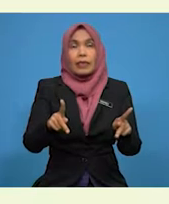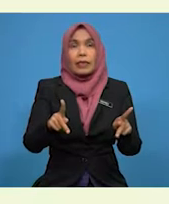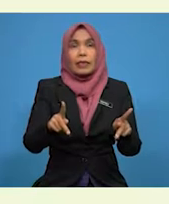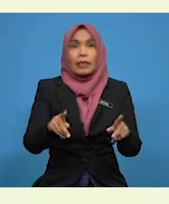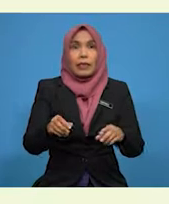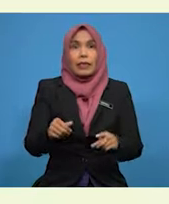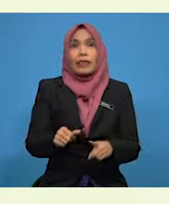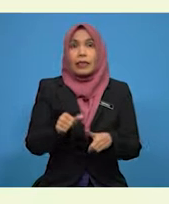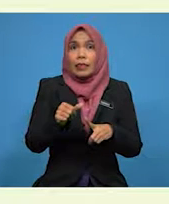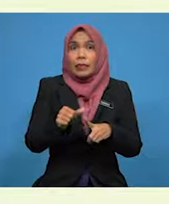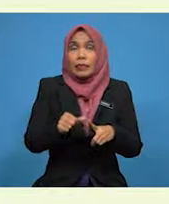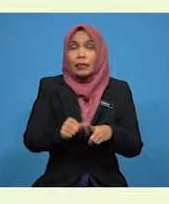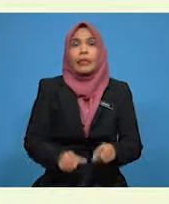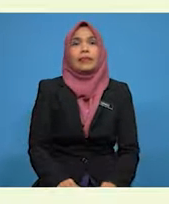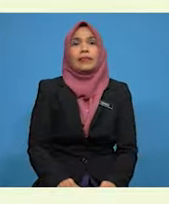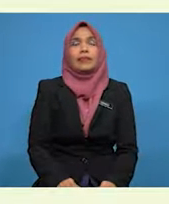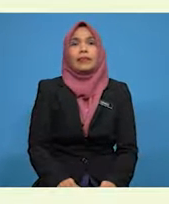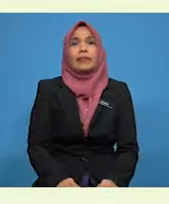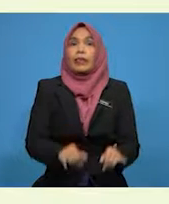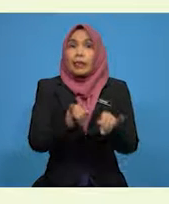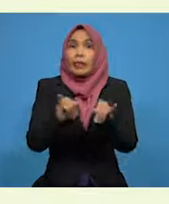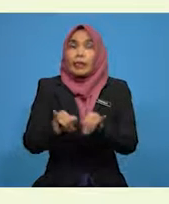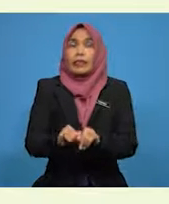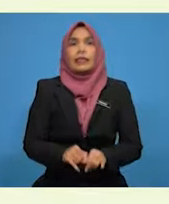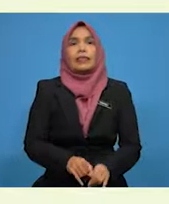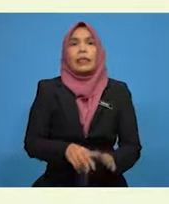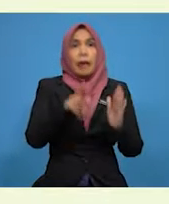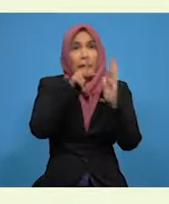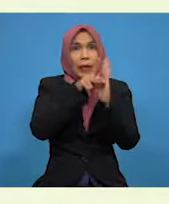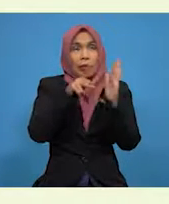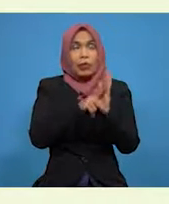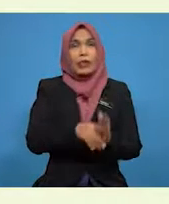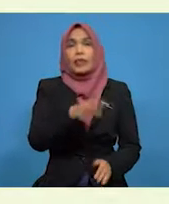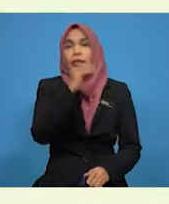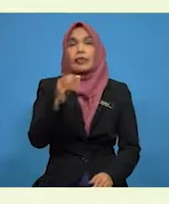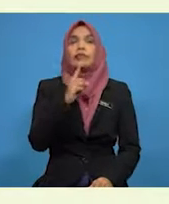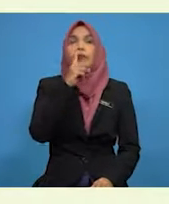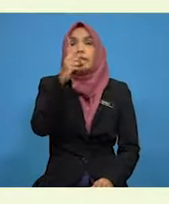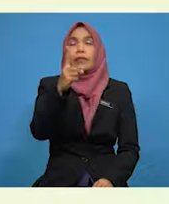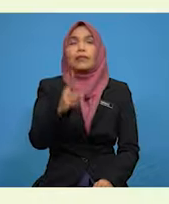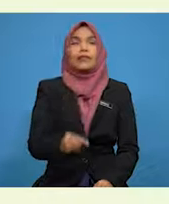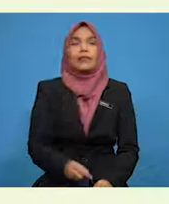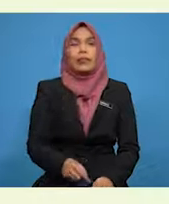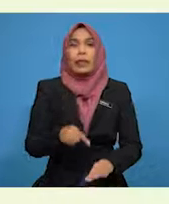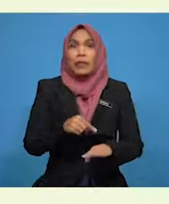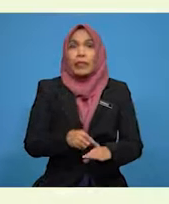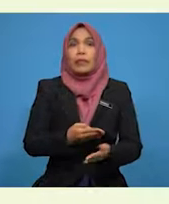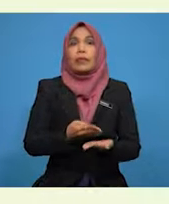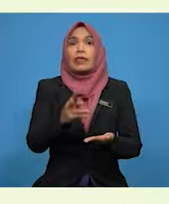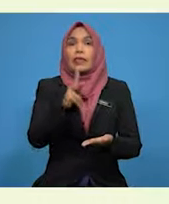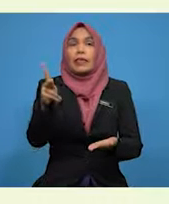Pekerja lebih berdisiplin sekiranya peraturan dan garis panduan atau arahan yang tetap dan